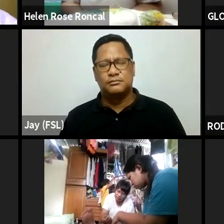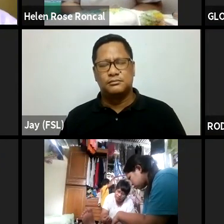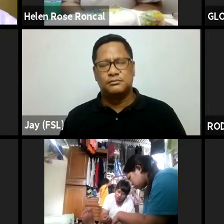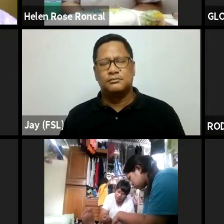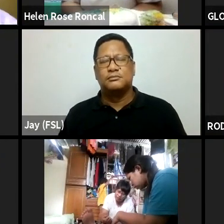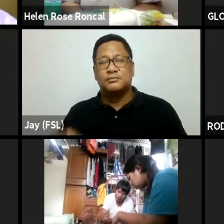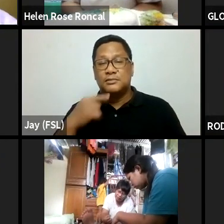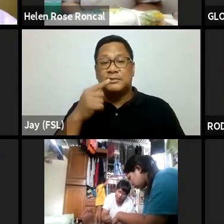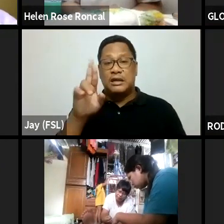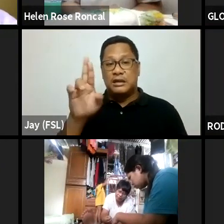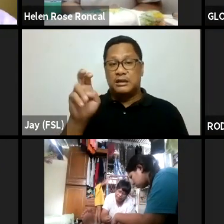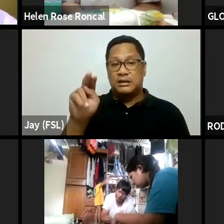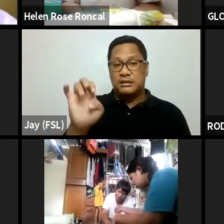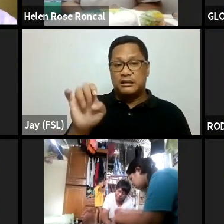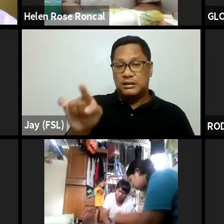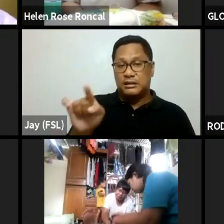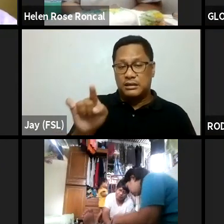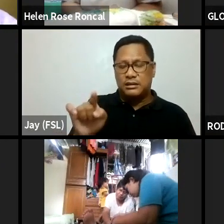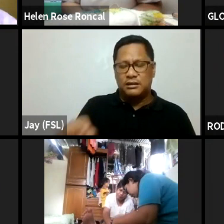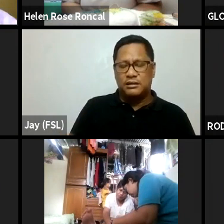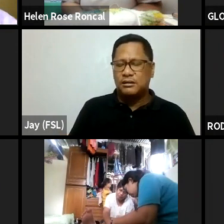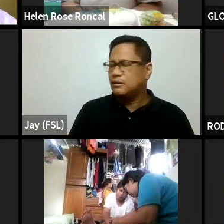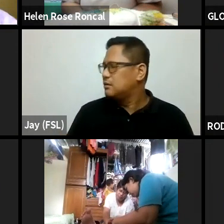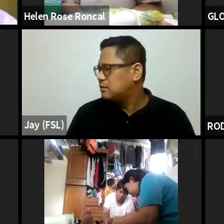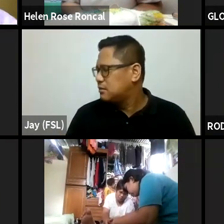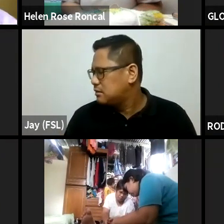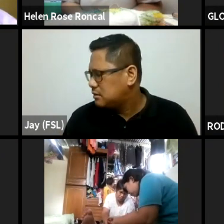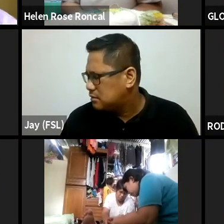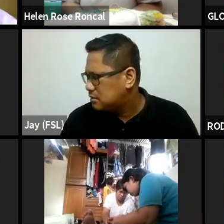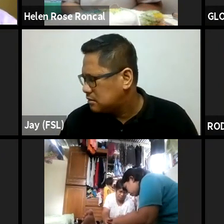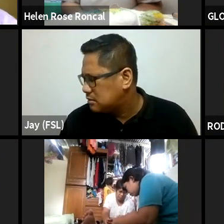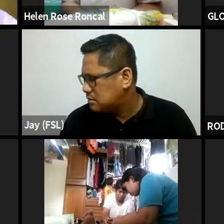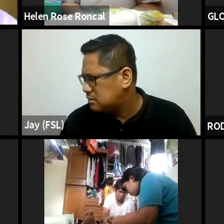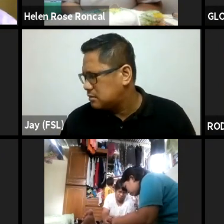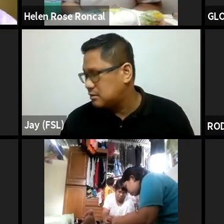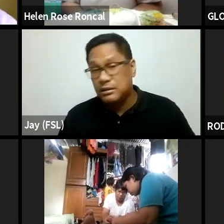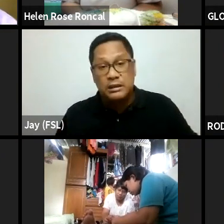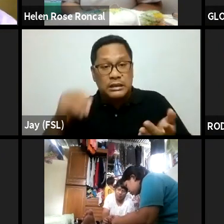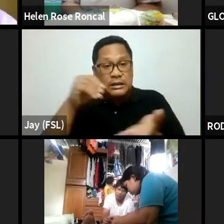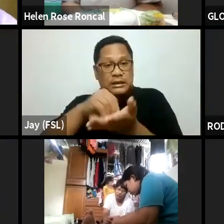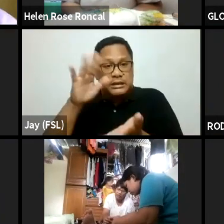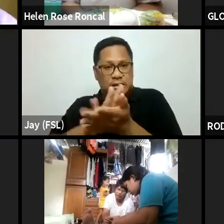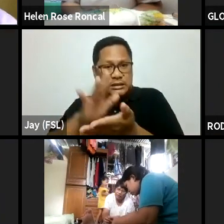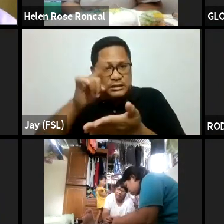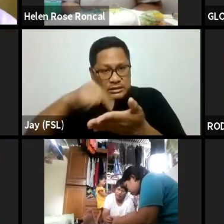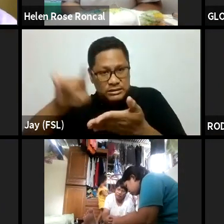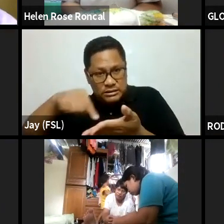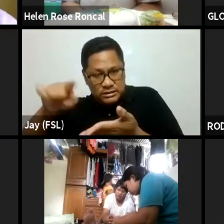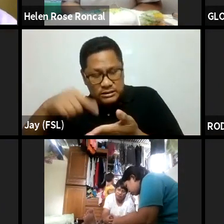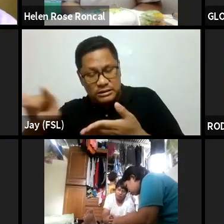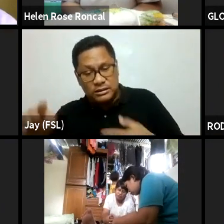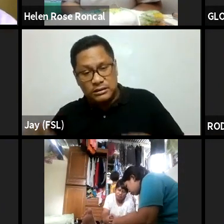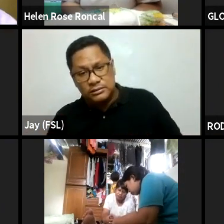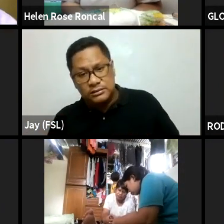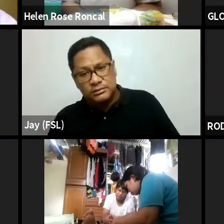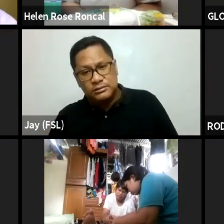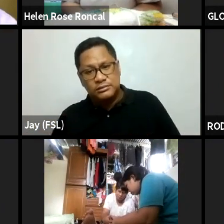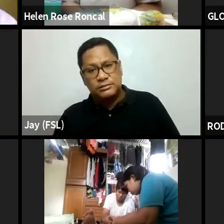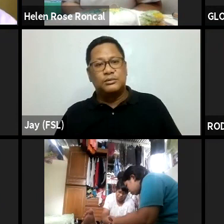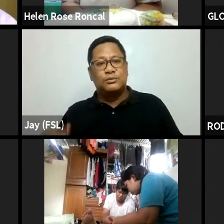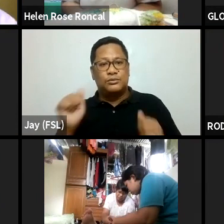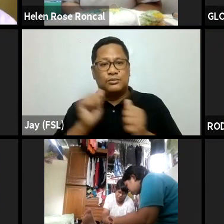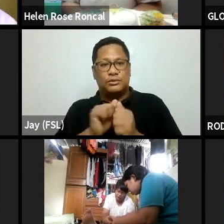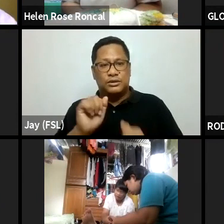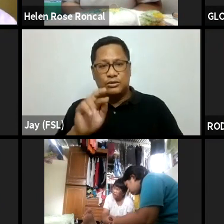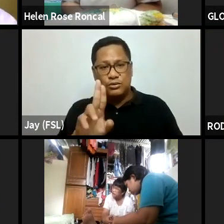Si Rene is financial, a credit. Financing credit, talaga. Credit investigator si Rene with a rural bank